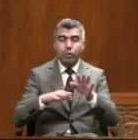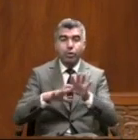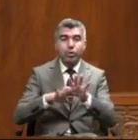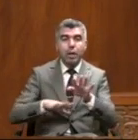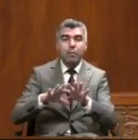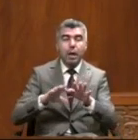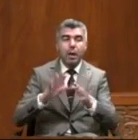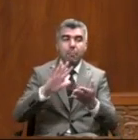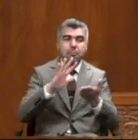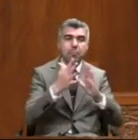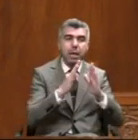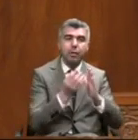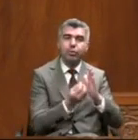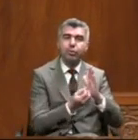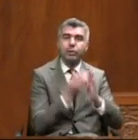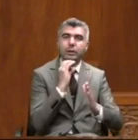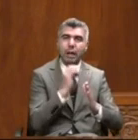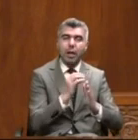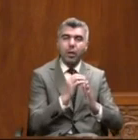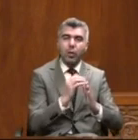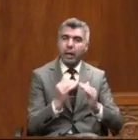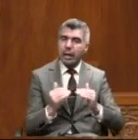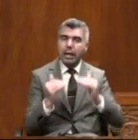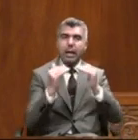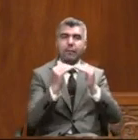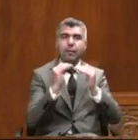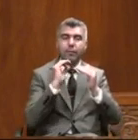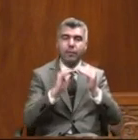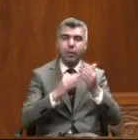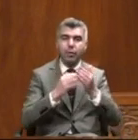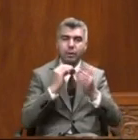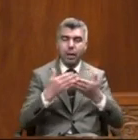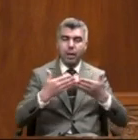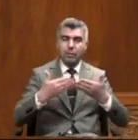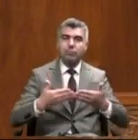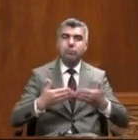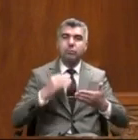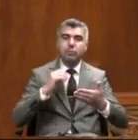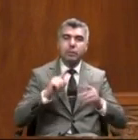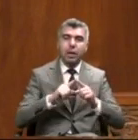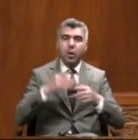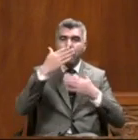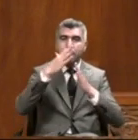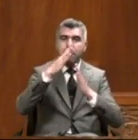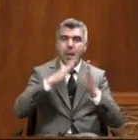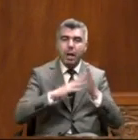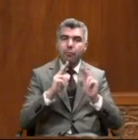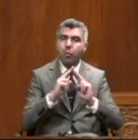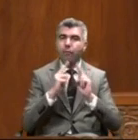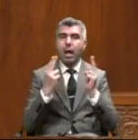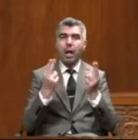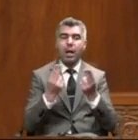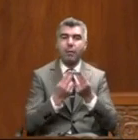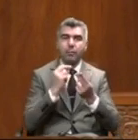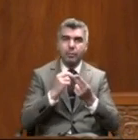وبيئي متجدد يتلائم ومتطلبات اللحظه التاريخيه التي تعيشها بلادنا والعلم